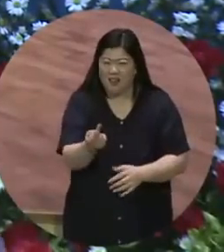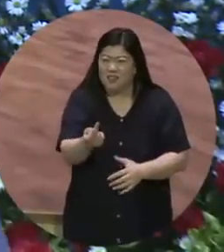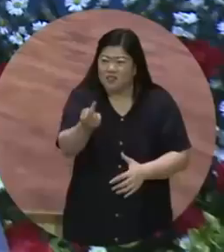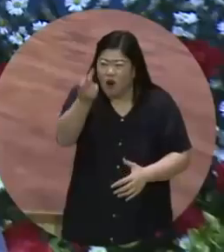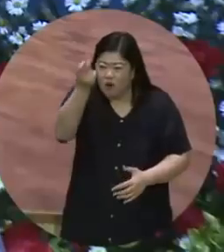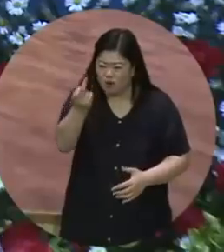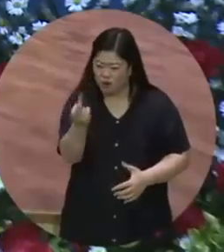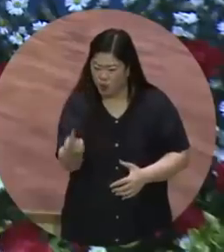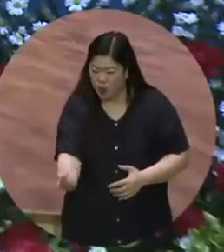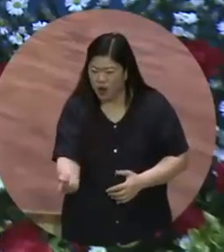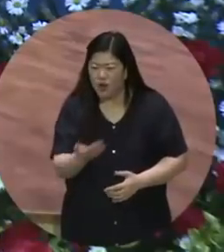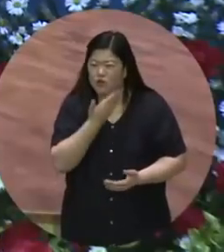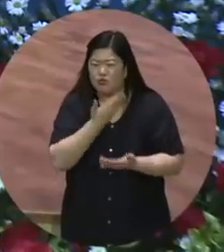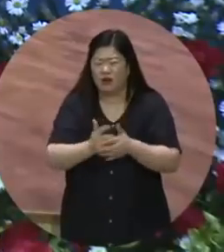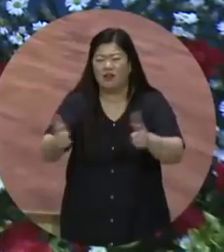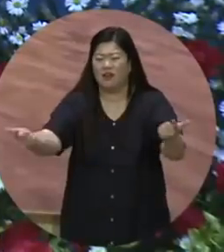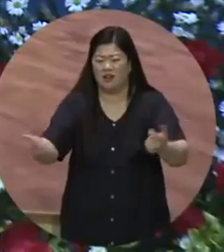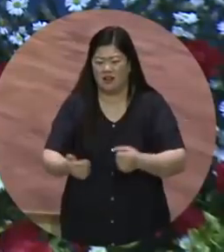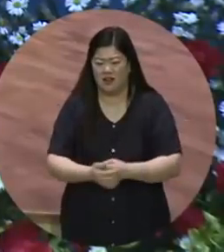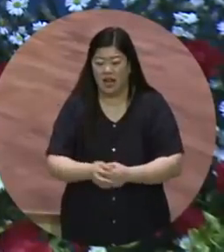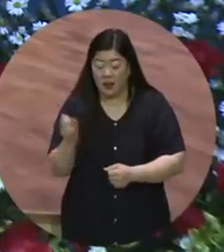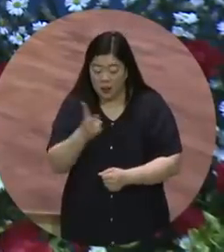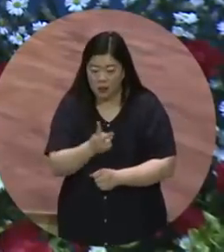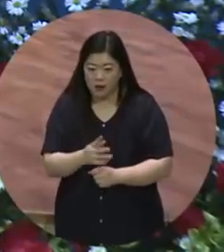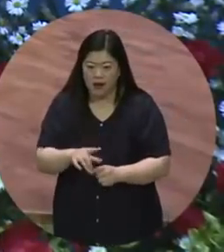눈에 보이는 현찰이 더 중요하지.